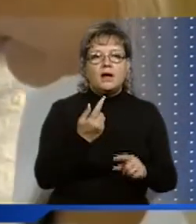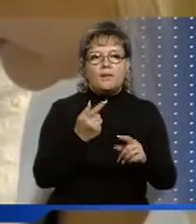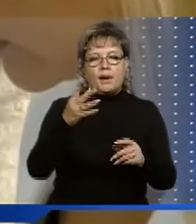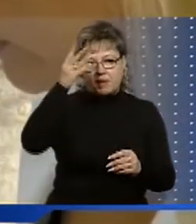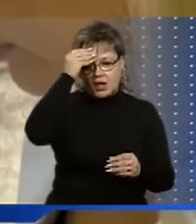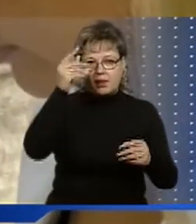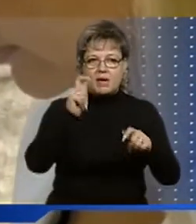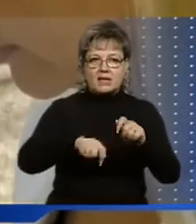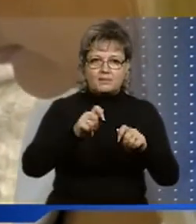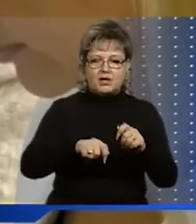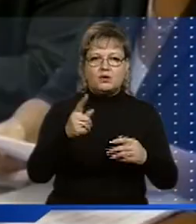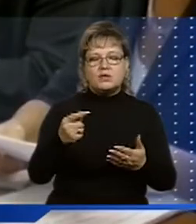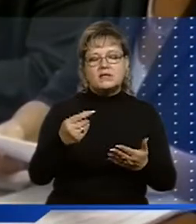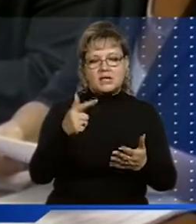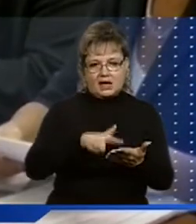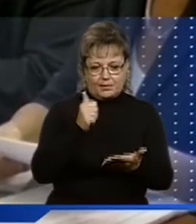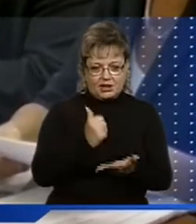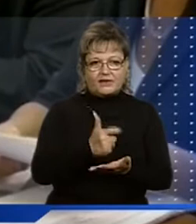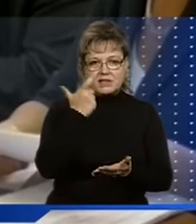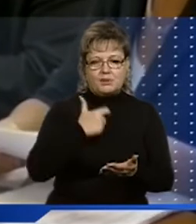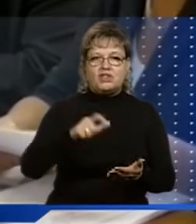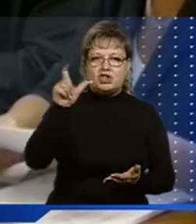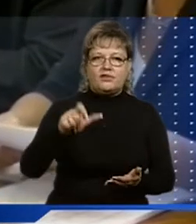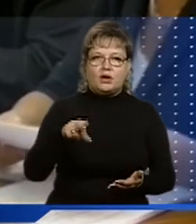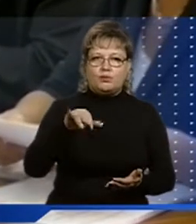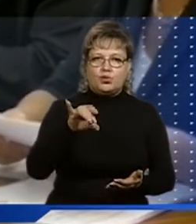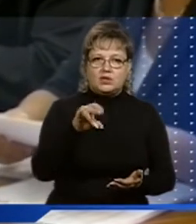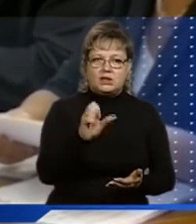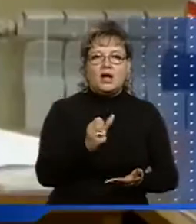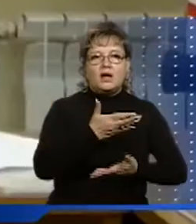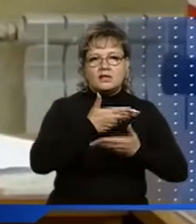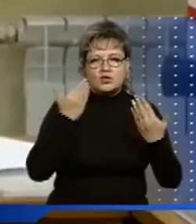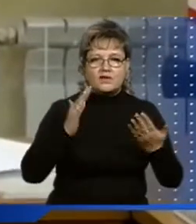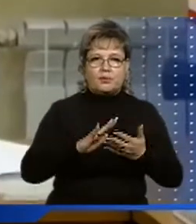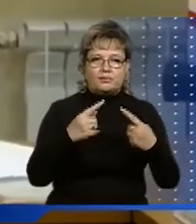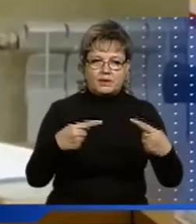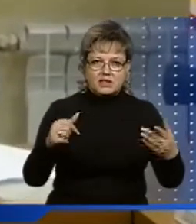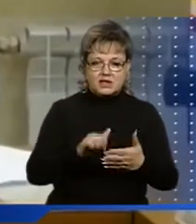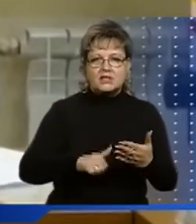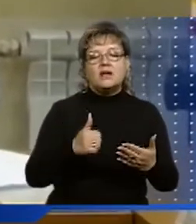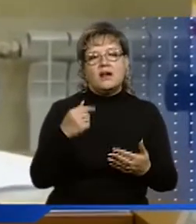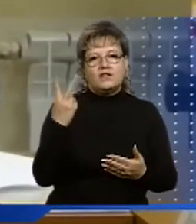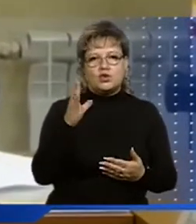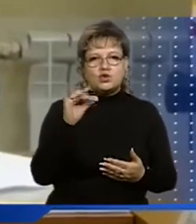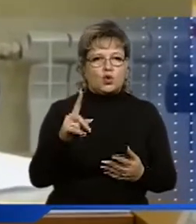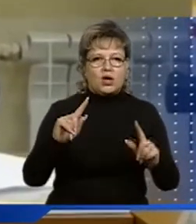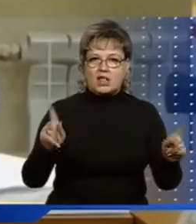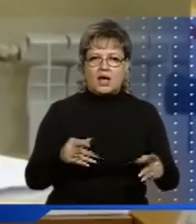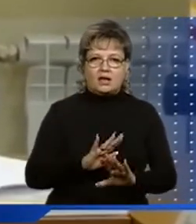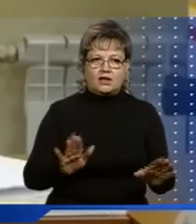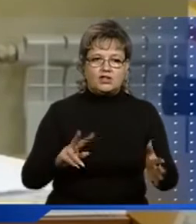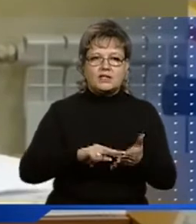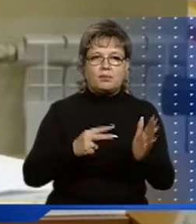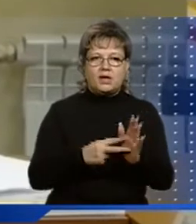мнению экспертов, он зарекомендовал себя как человек Путина, продемонстрировал отсутствие оппозиции и дал понять, что вторым сроком не